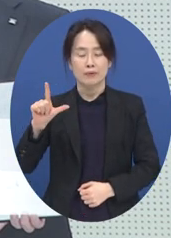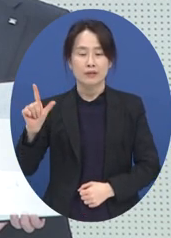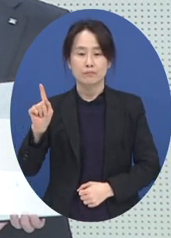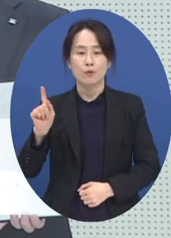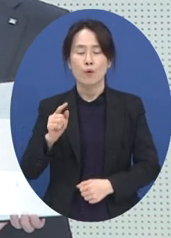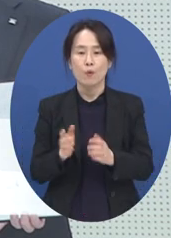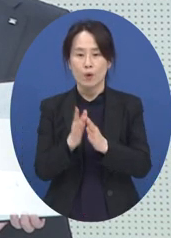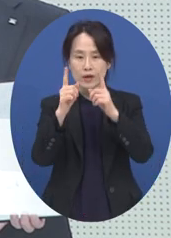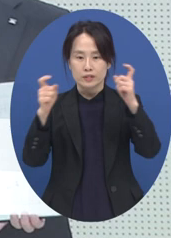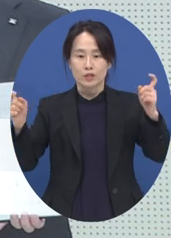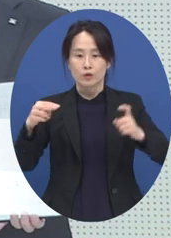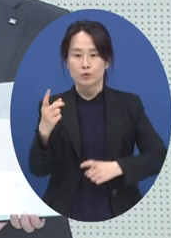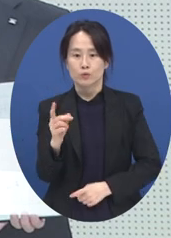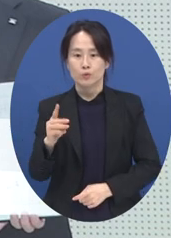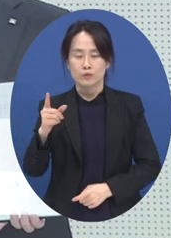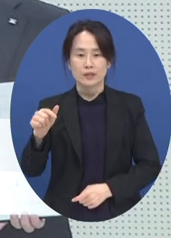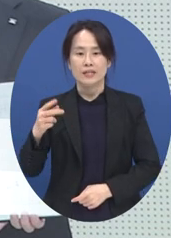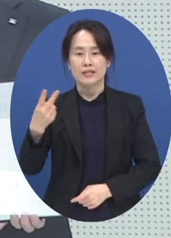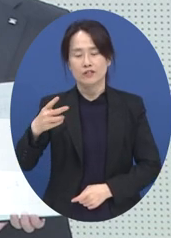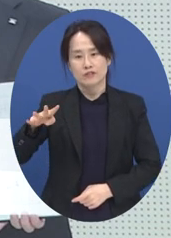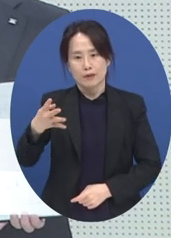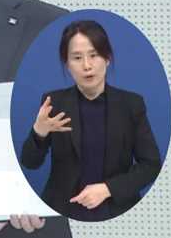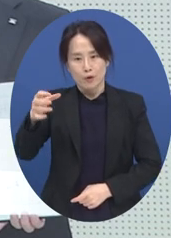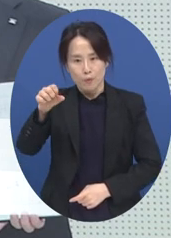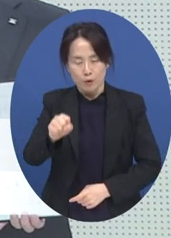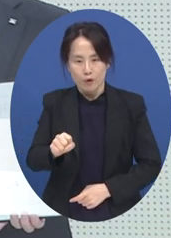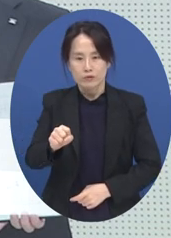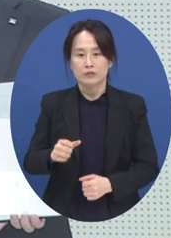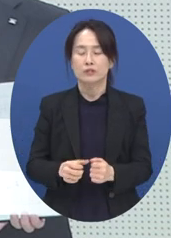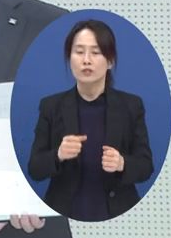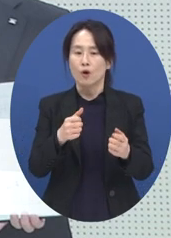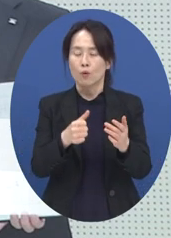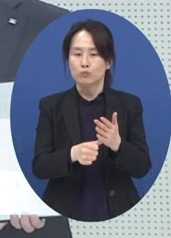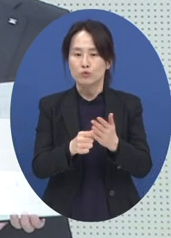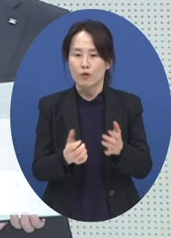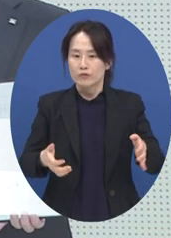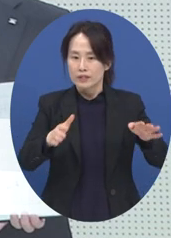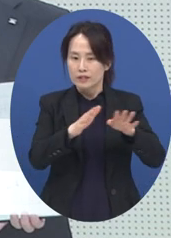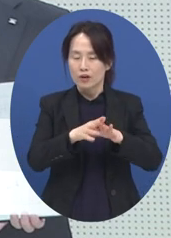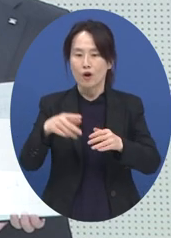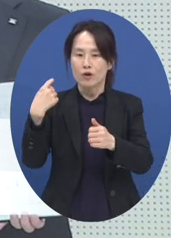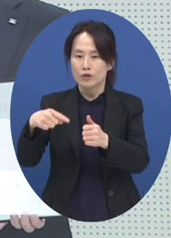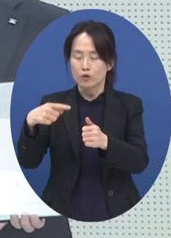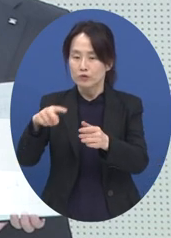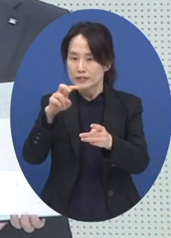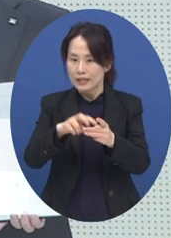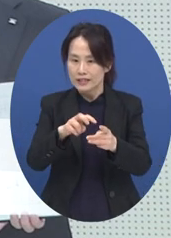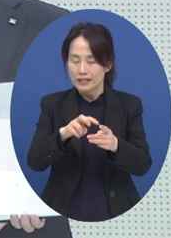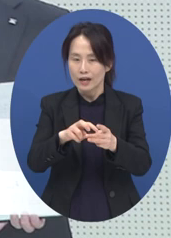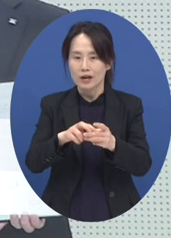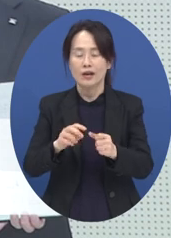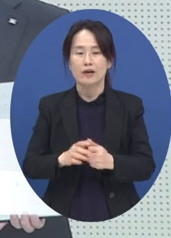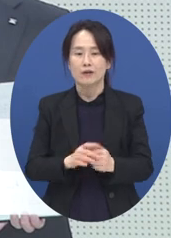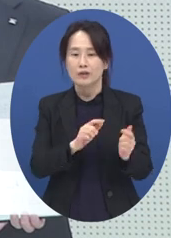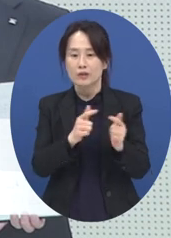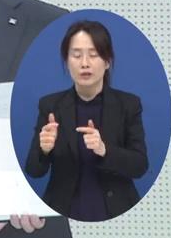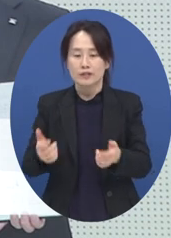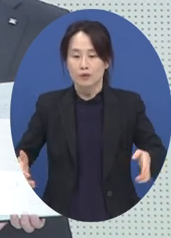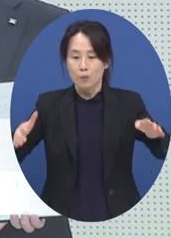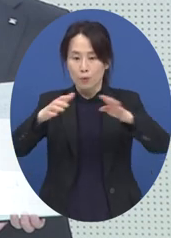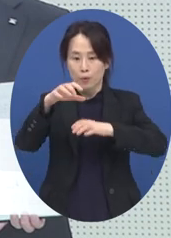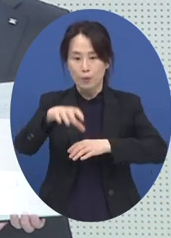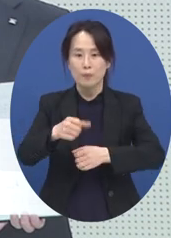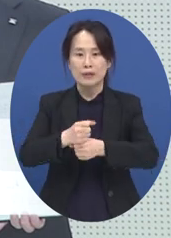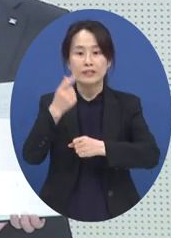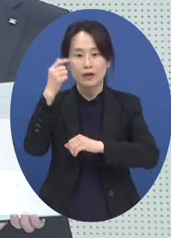동탄에 2,400억 원을 들여 부품 제제조 시설과 교육센터, 연구소 등을 한데 모은 클러스터를 만들겠다고